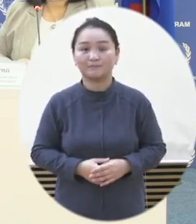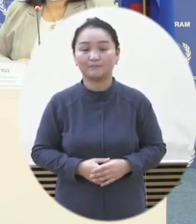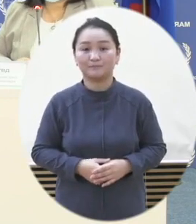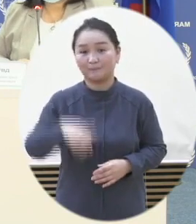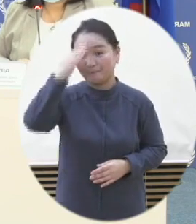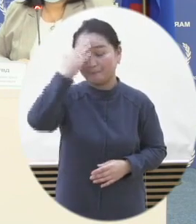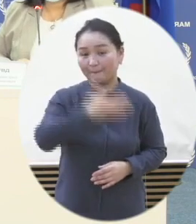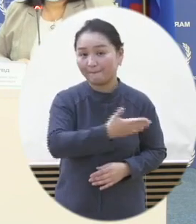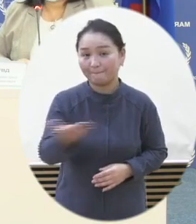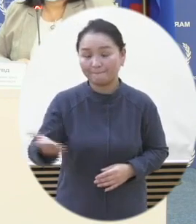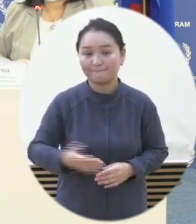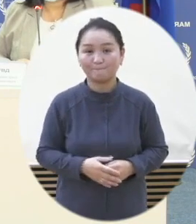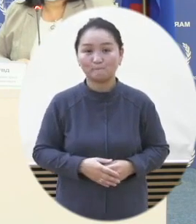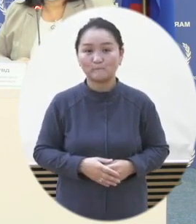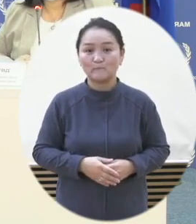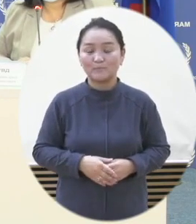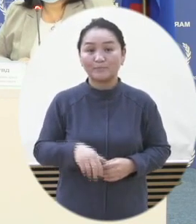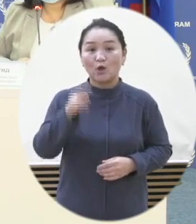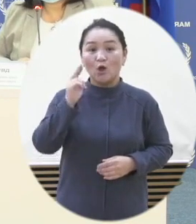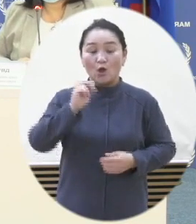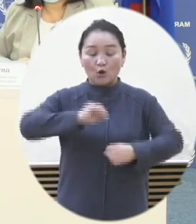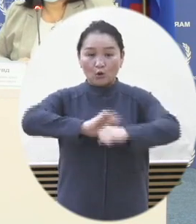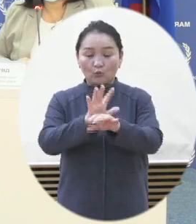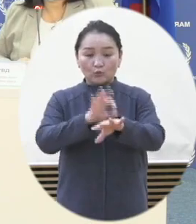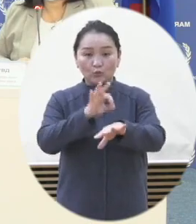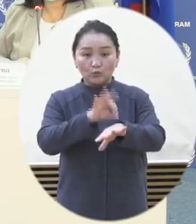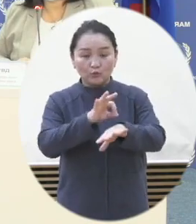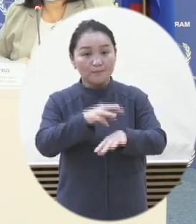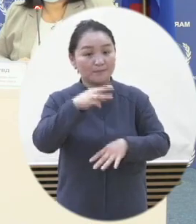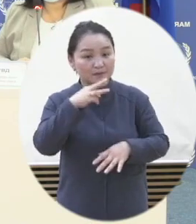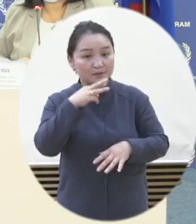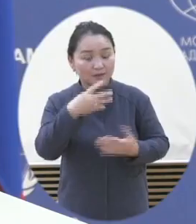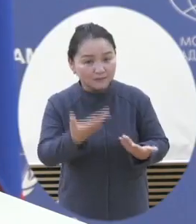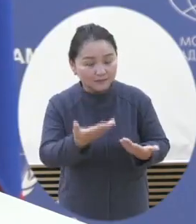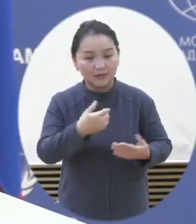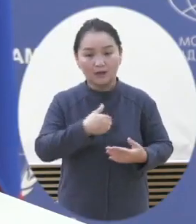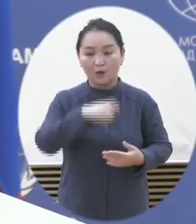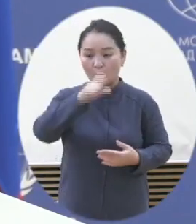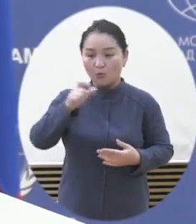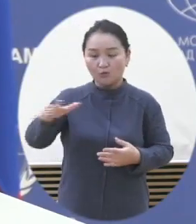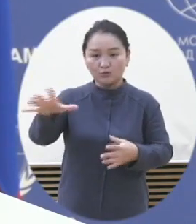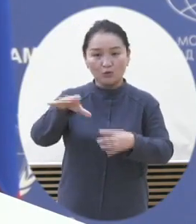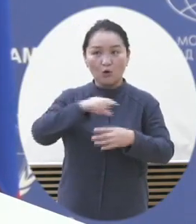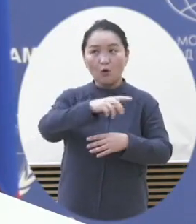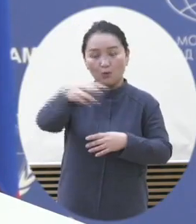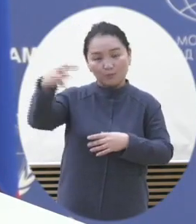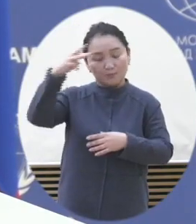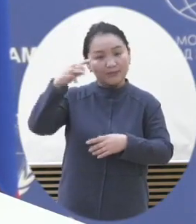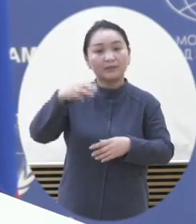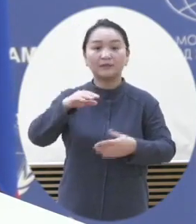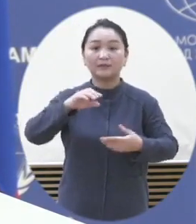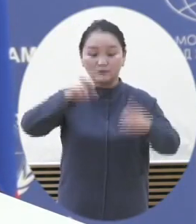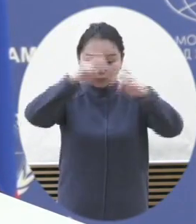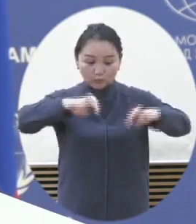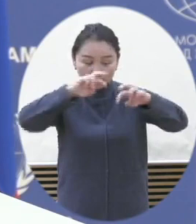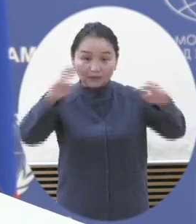За сайн байцгаана уу? Та бүхэнд коронавирус халдварын талаар хүн амын мэдлэг хандлага дадлын талаар судалгааны үр дүнг танилцуулъя. За